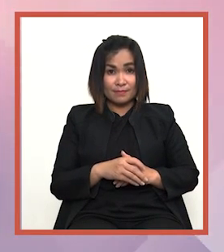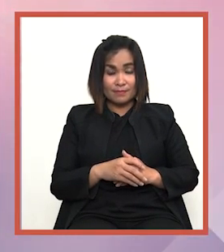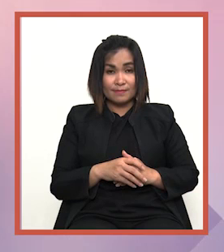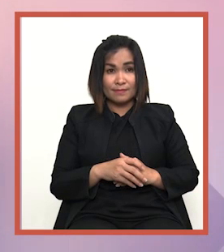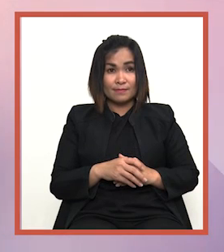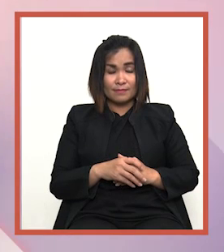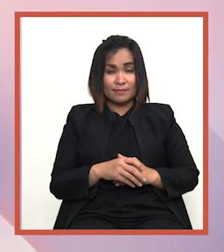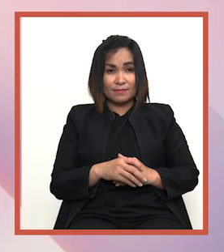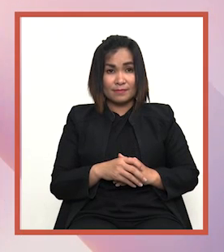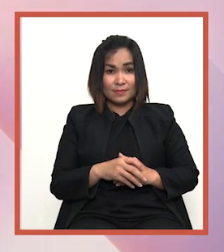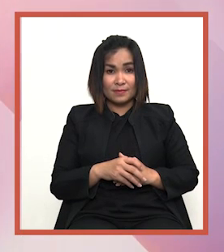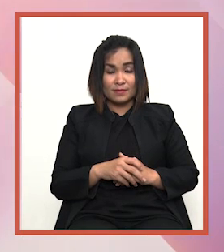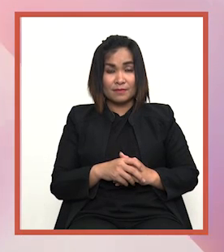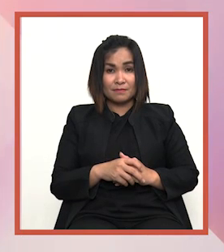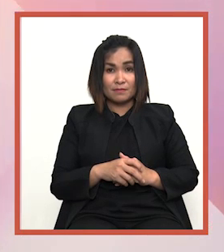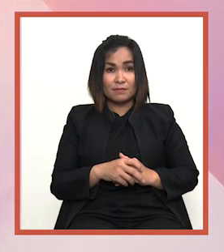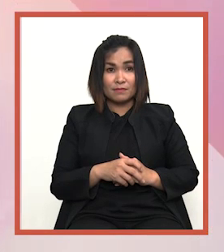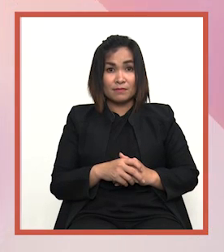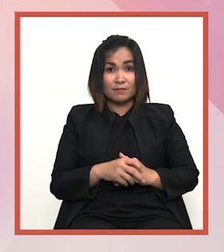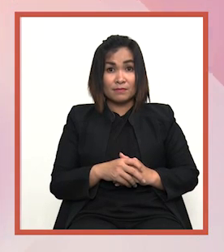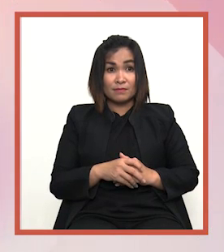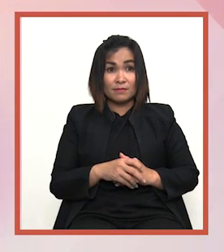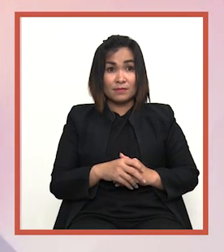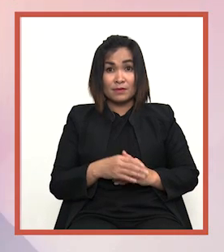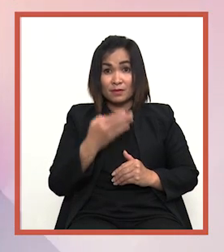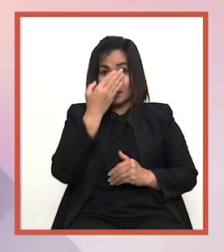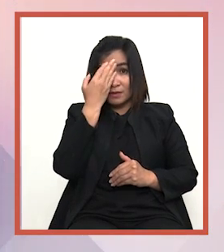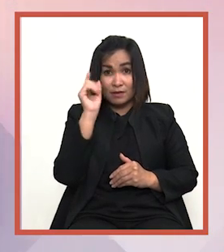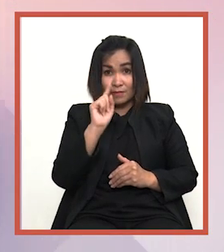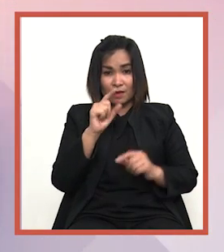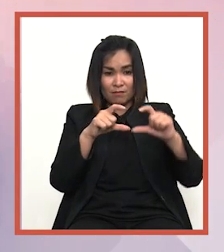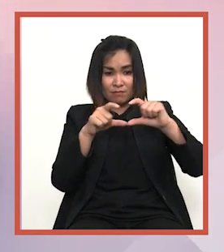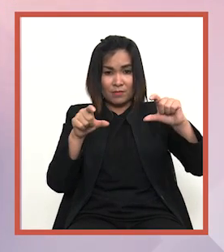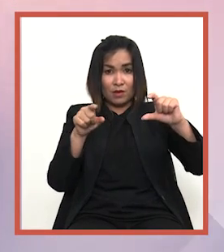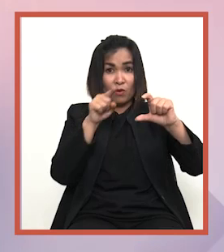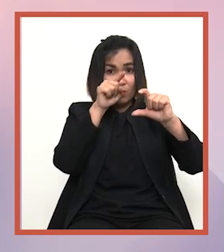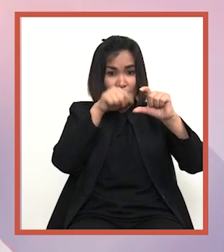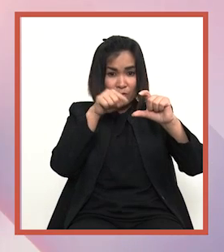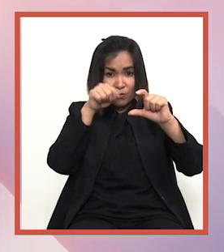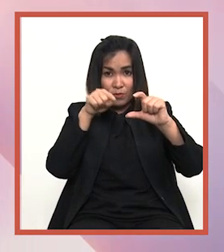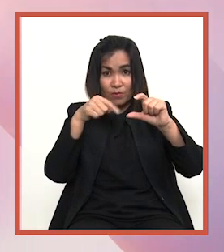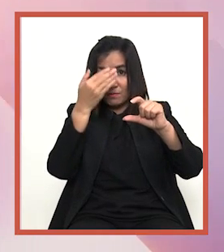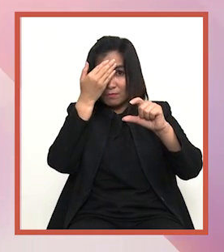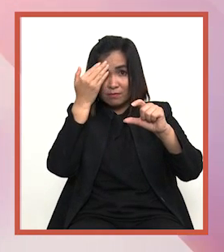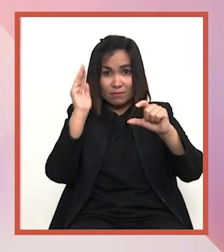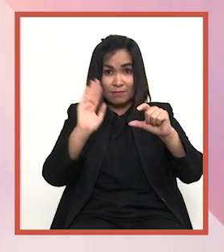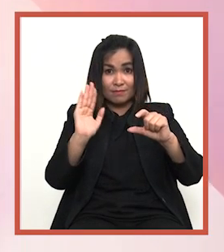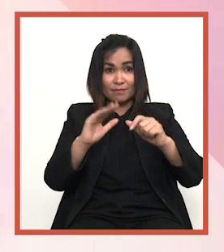ติดตั้งจะคล้ายๆกันให้นักเรียนใส่ขีดเข้าไปตรงกลางตัวสัญลักษณ์ด้วยนะครับ